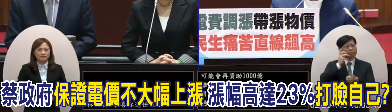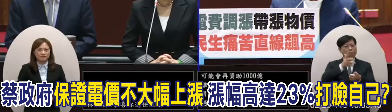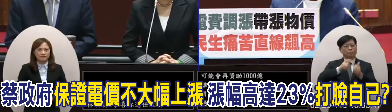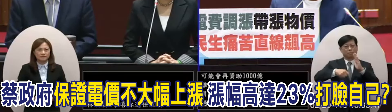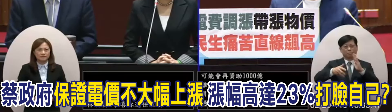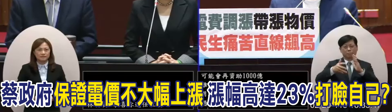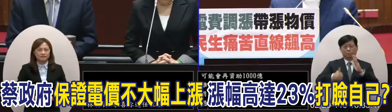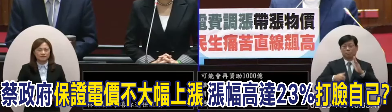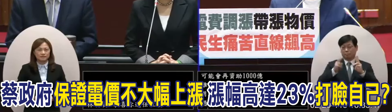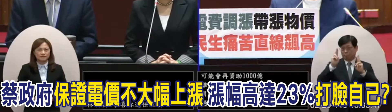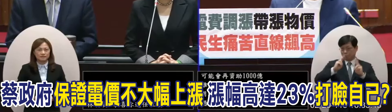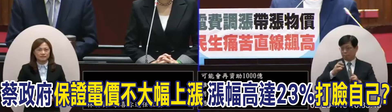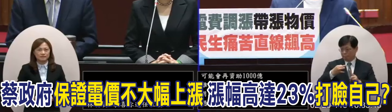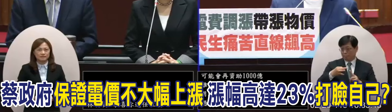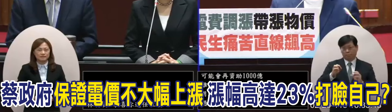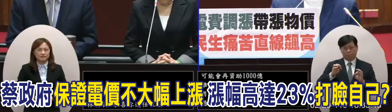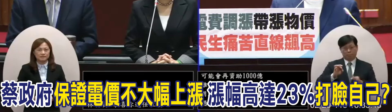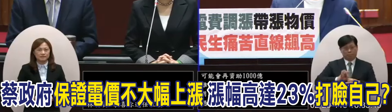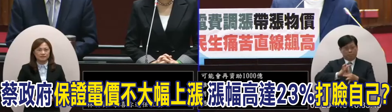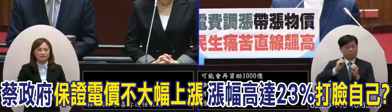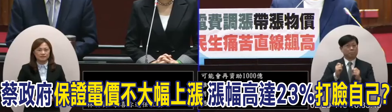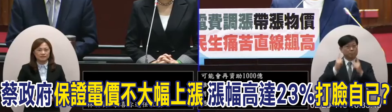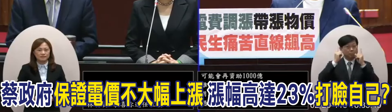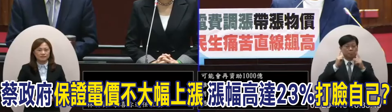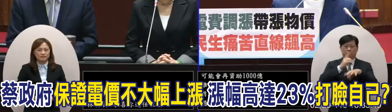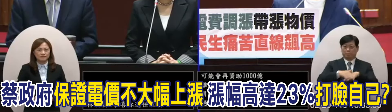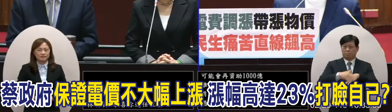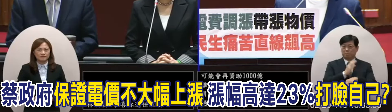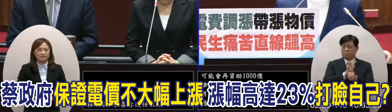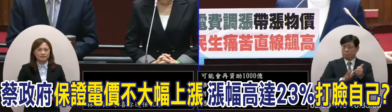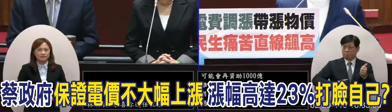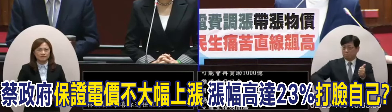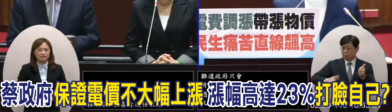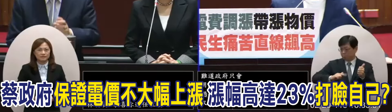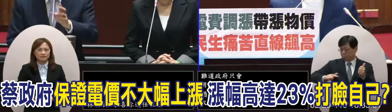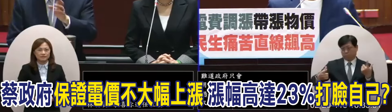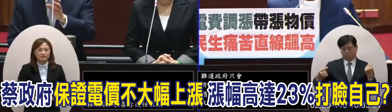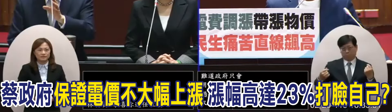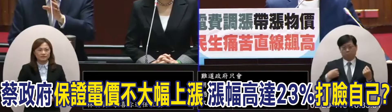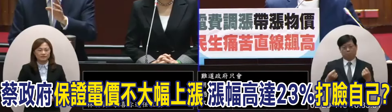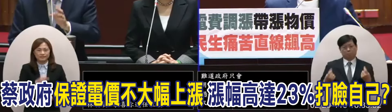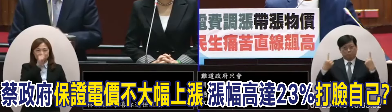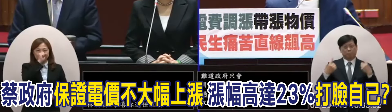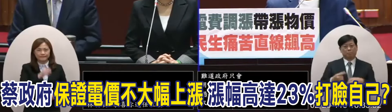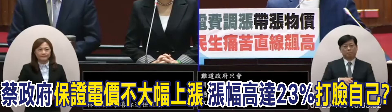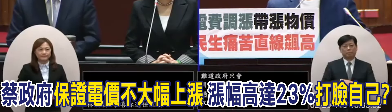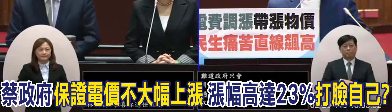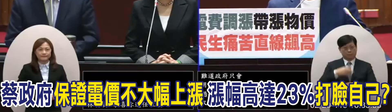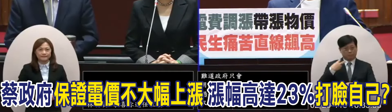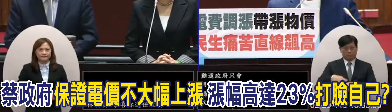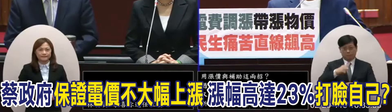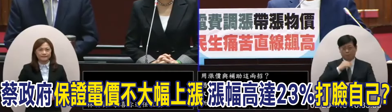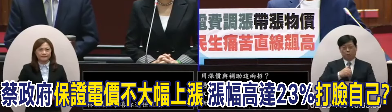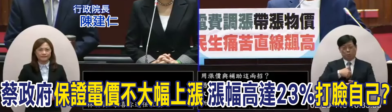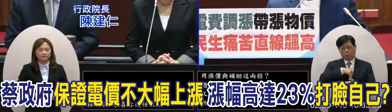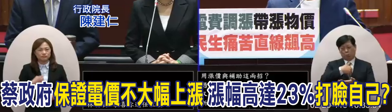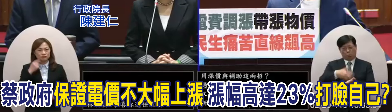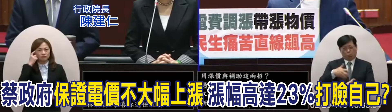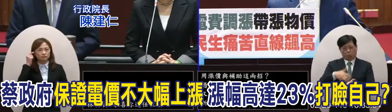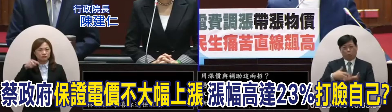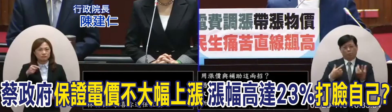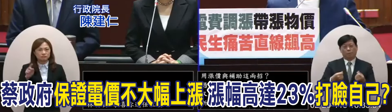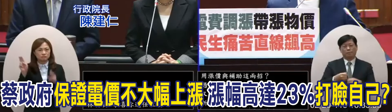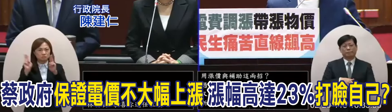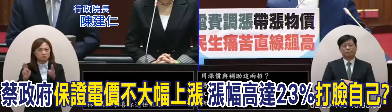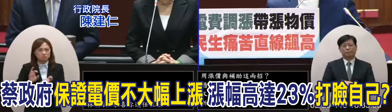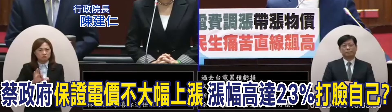院长哈，电价上涨会不会造成物价的上涨？ 好， 而造成通货的膨胀？ 我想电